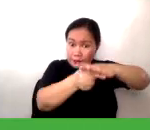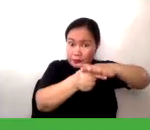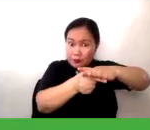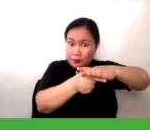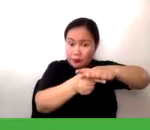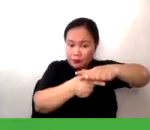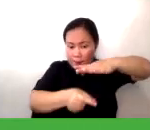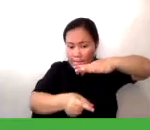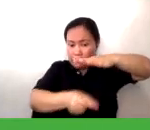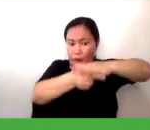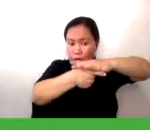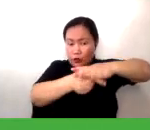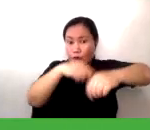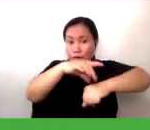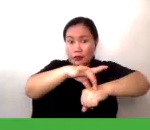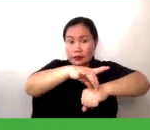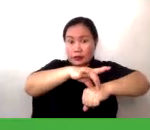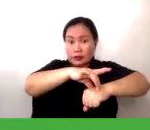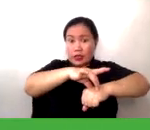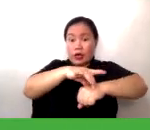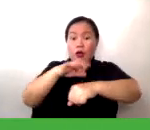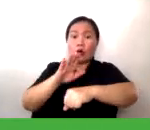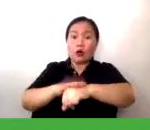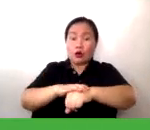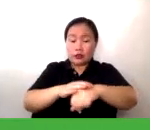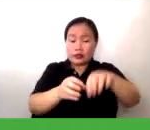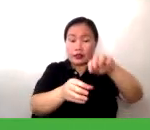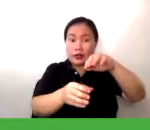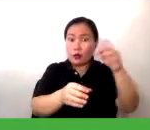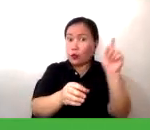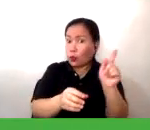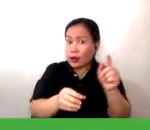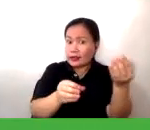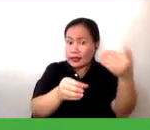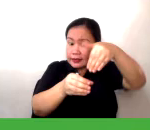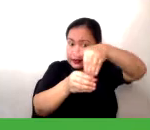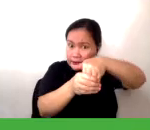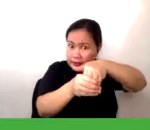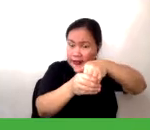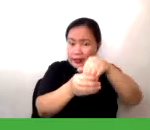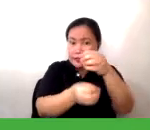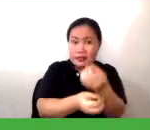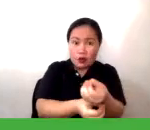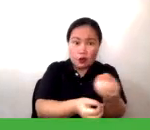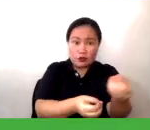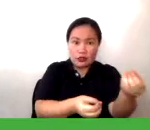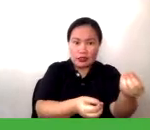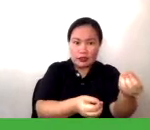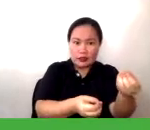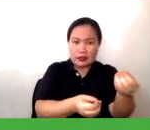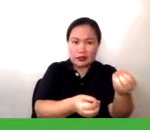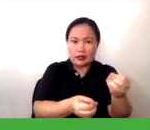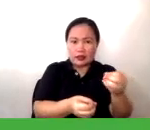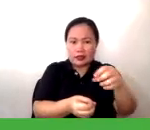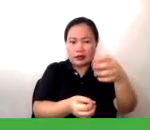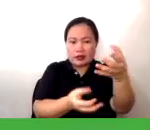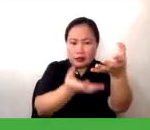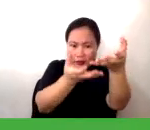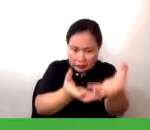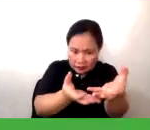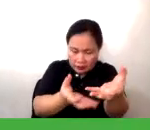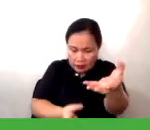Related dito yung gravitational pull of the earth upon the mass. Okay? So, yun po ang pagkakaiba nila.